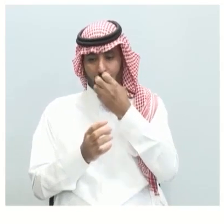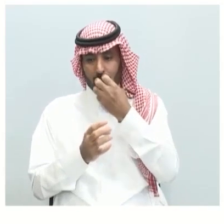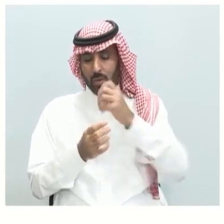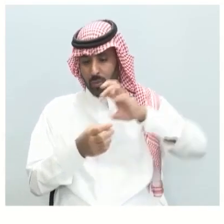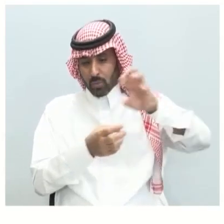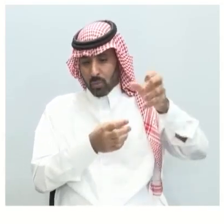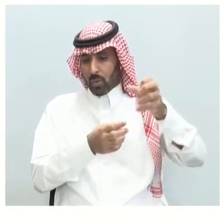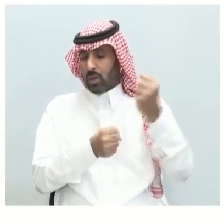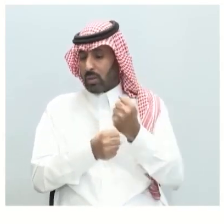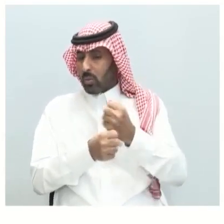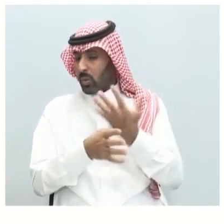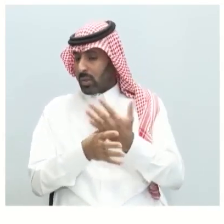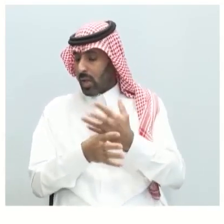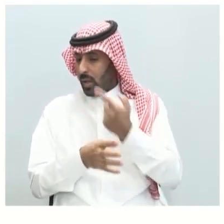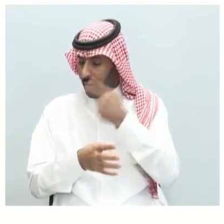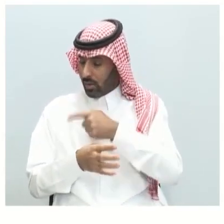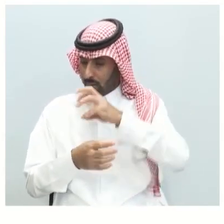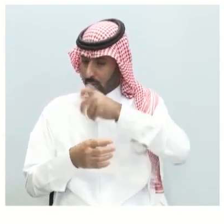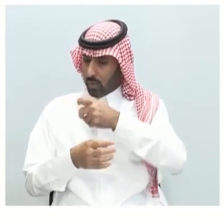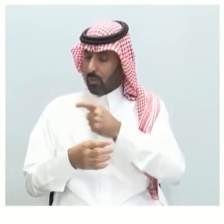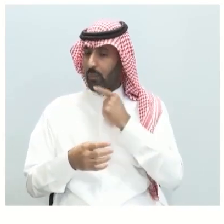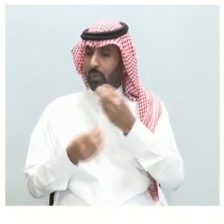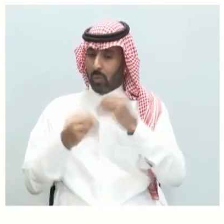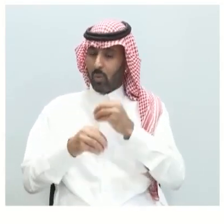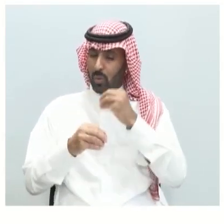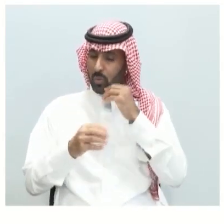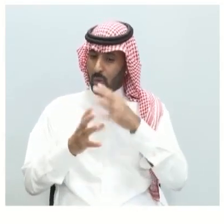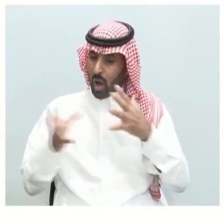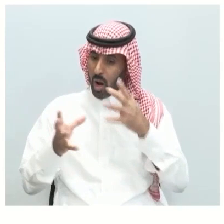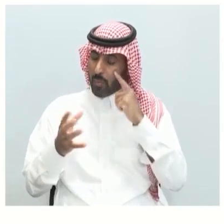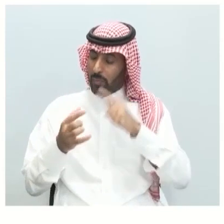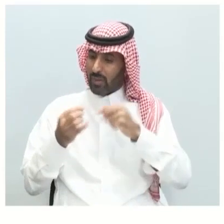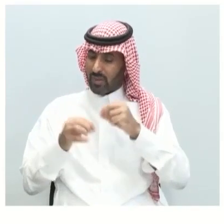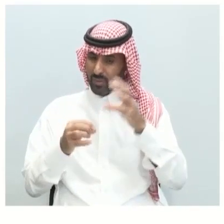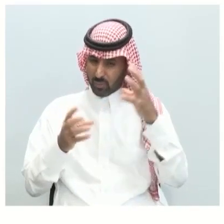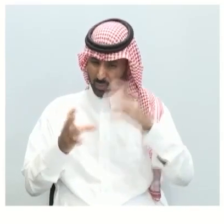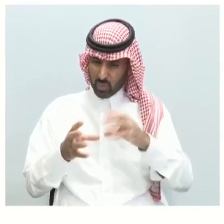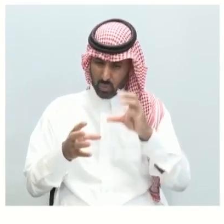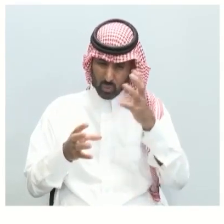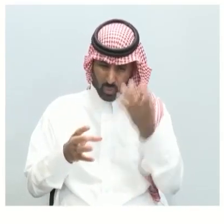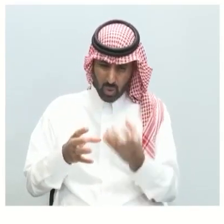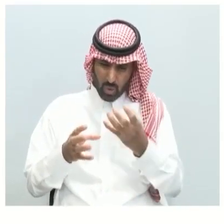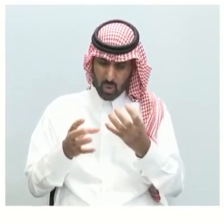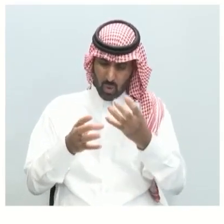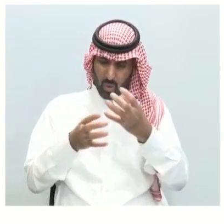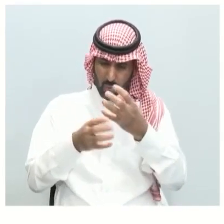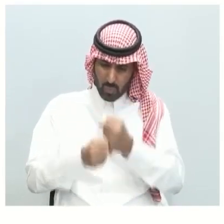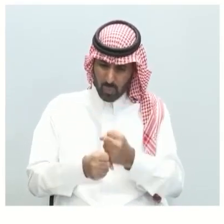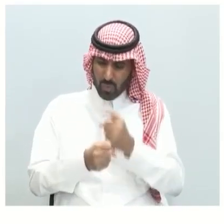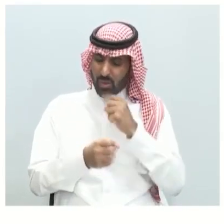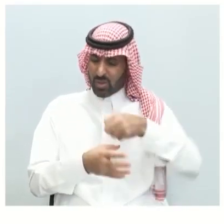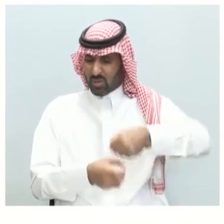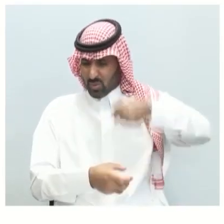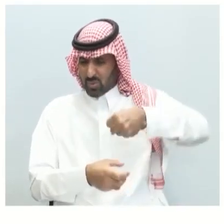قبل استنشاقه كل ما حصرت كتله اكبر من الغاز في حجم اقل اصبح النقل ما ما يحدث له